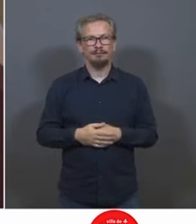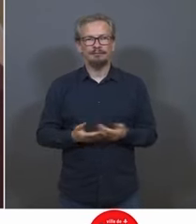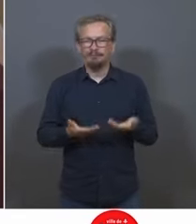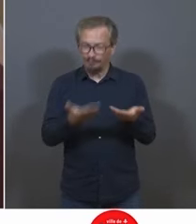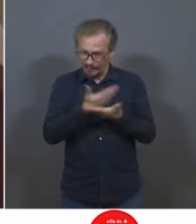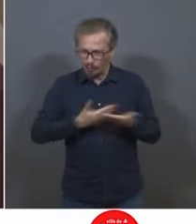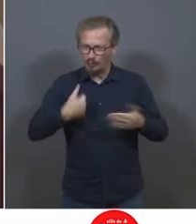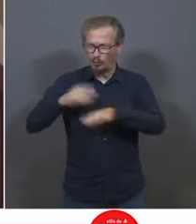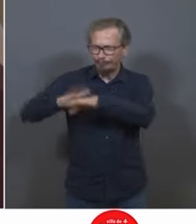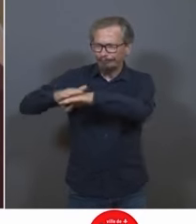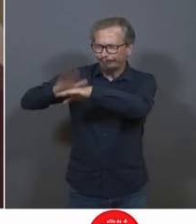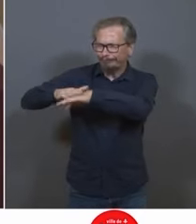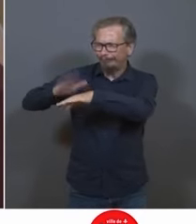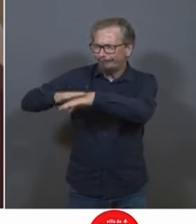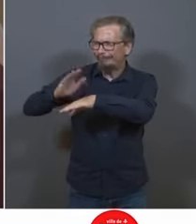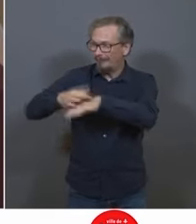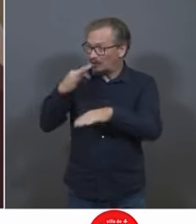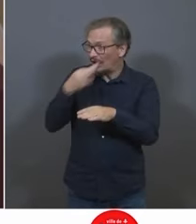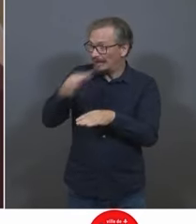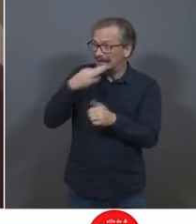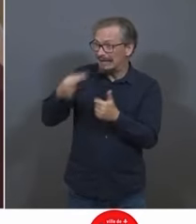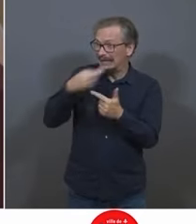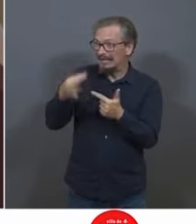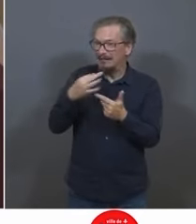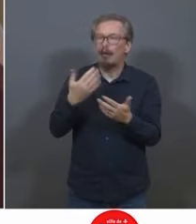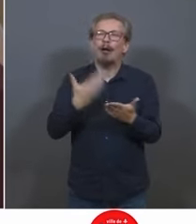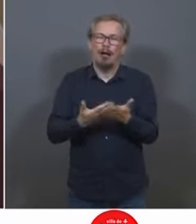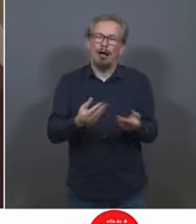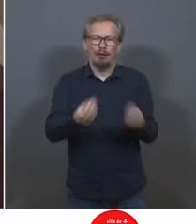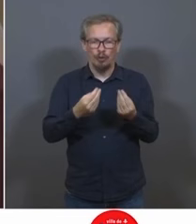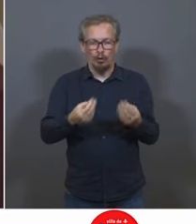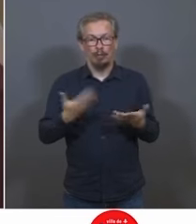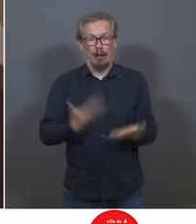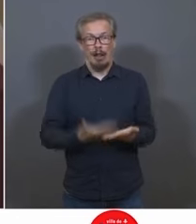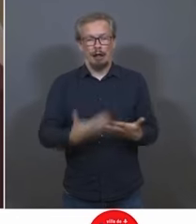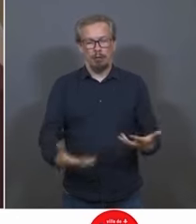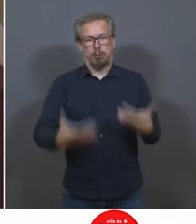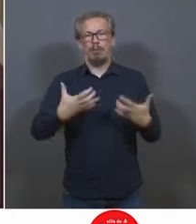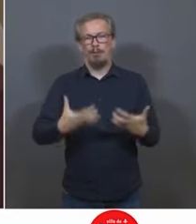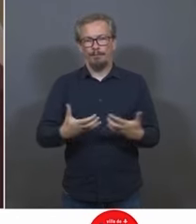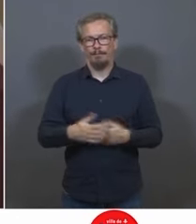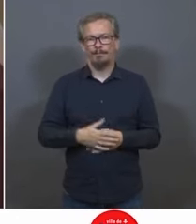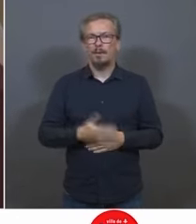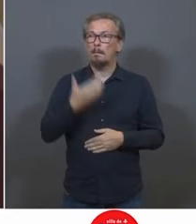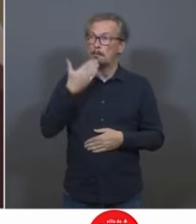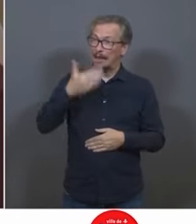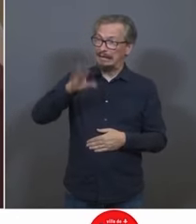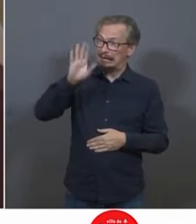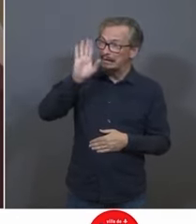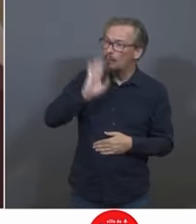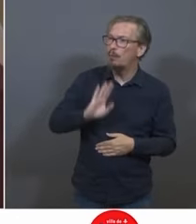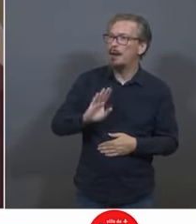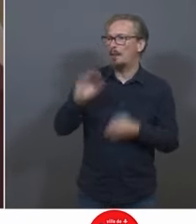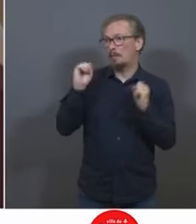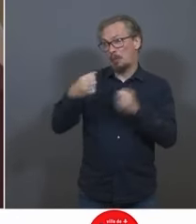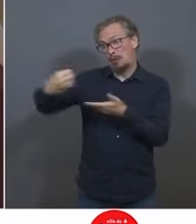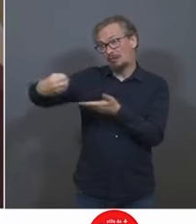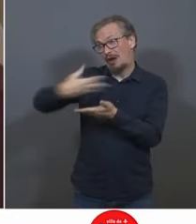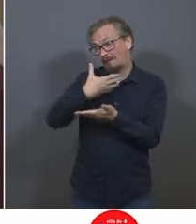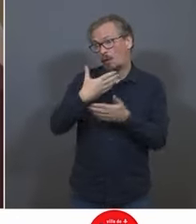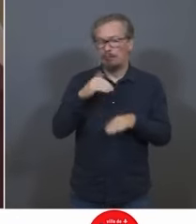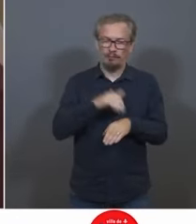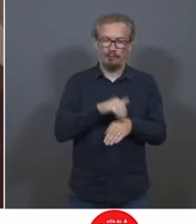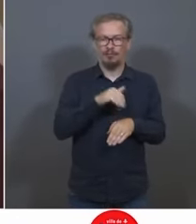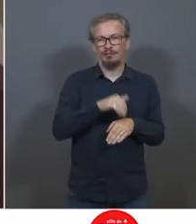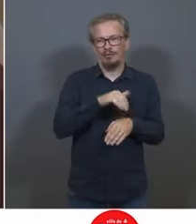souvent interpellé aura ici encore un effet significatif. Je vous remercie donc de bien vouloir indiquer à notre